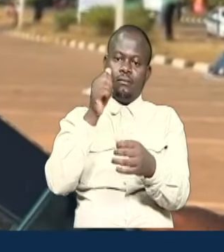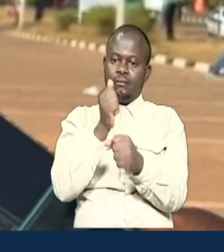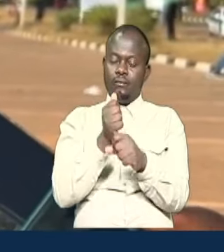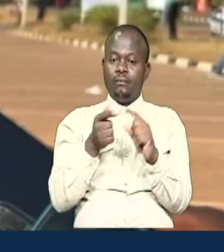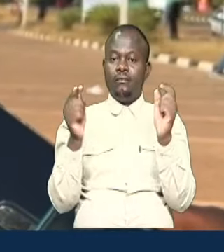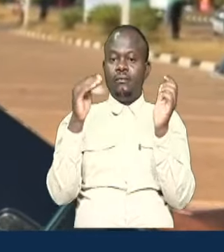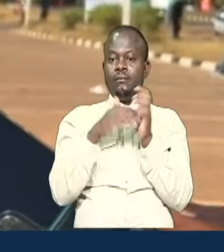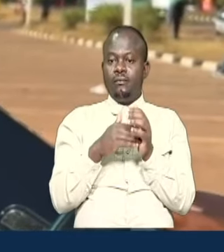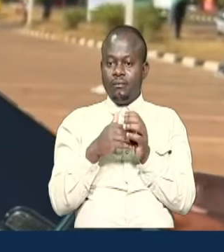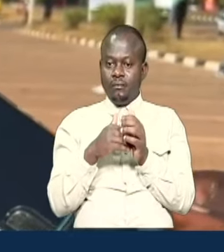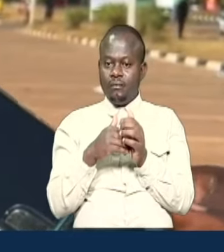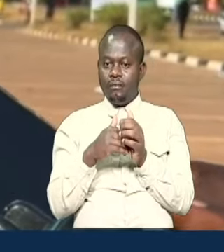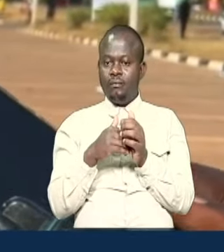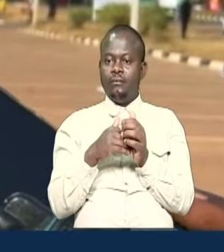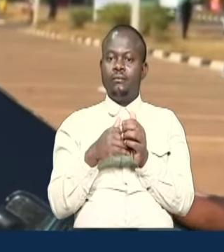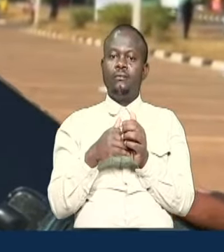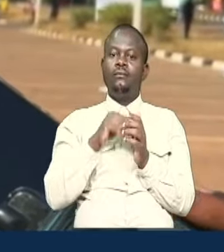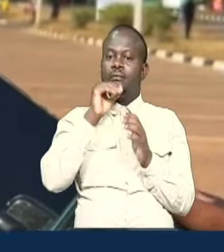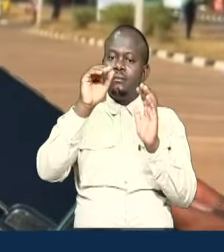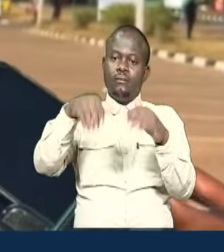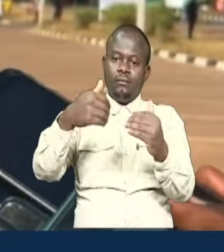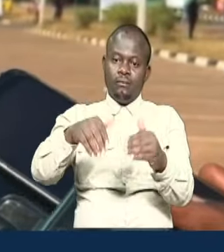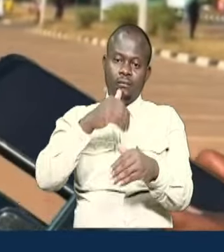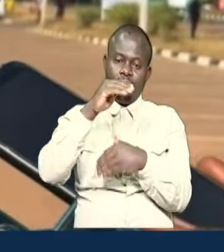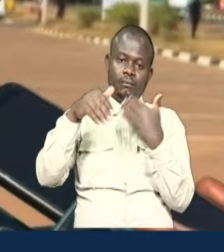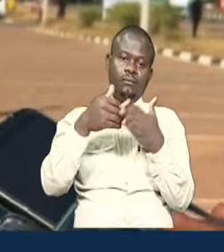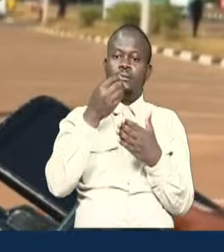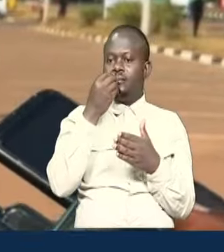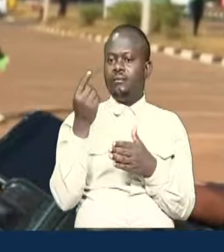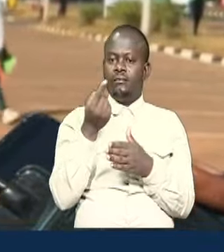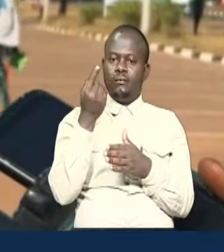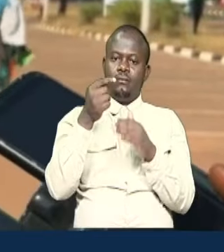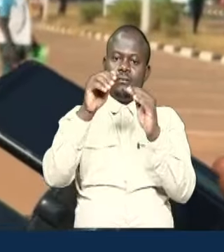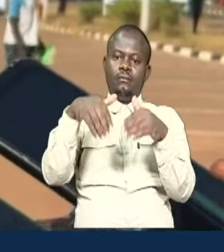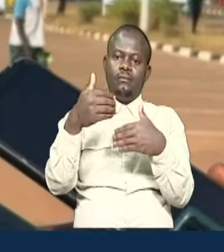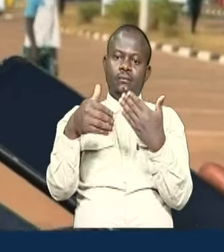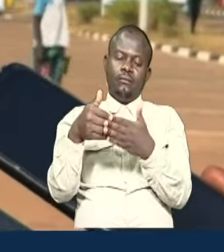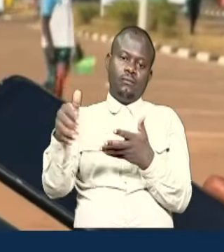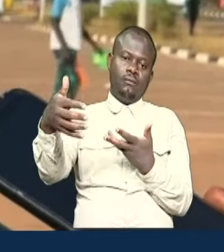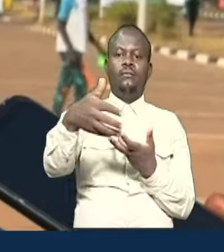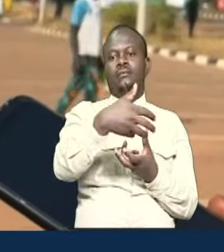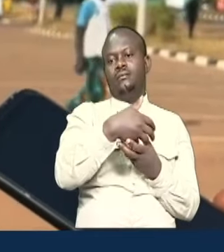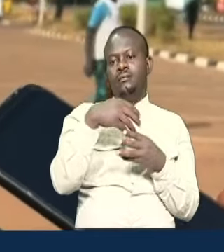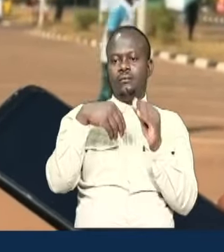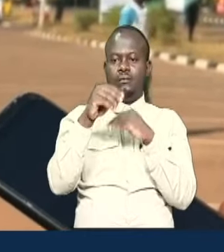ariko kandi ntibahingire kurya gusa, bagahingira bagasagurira amasoko. ibyo